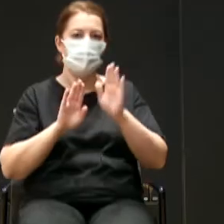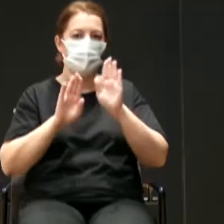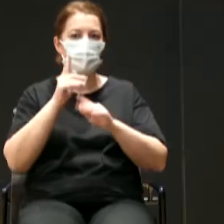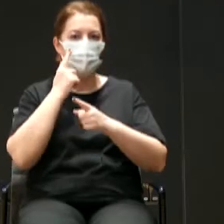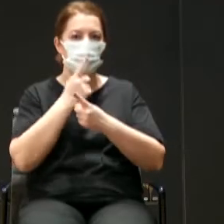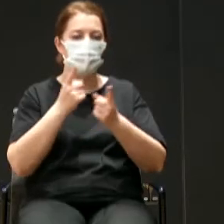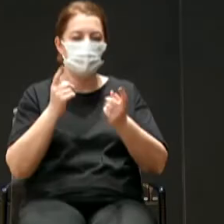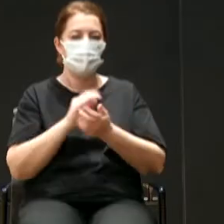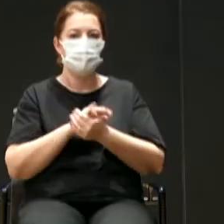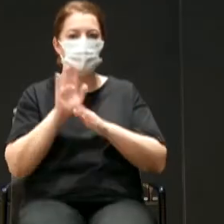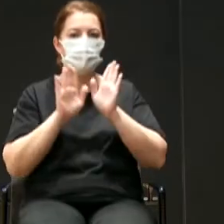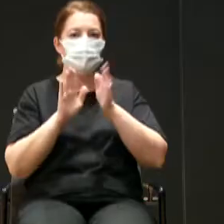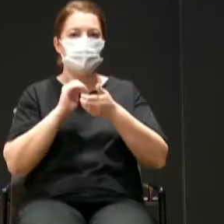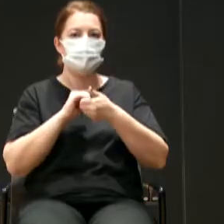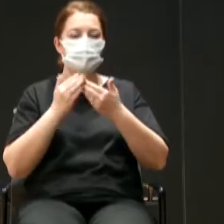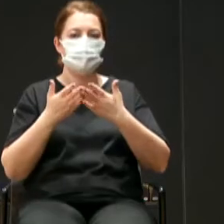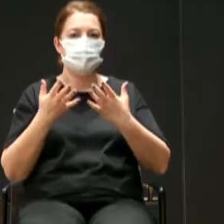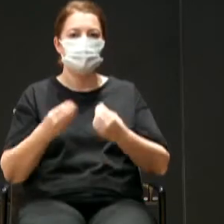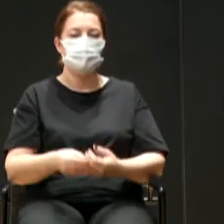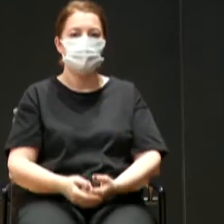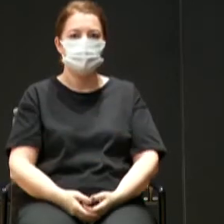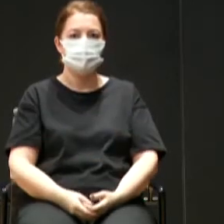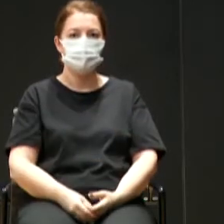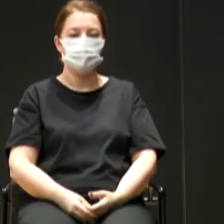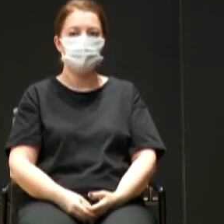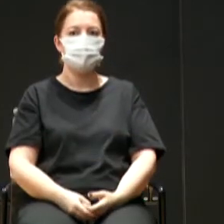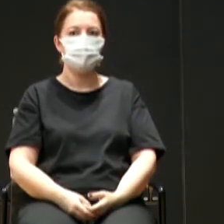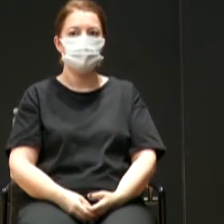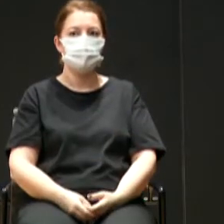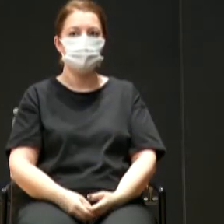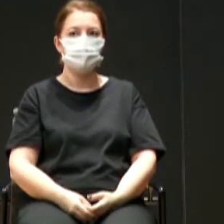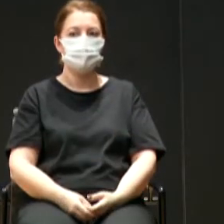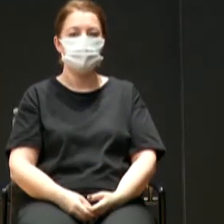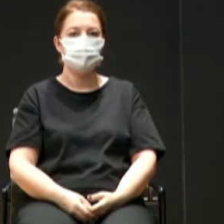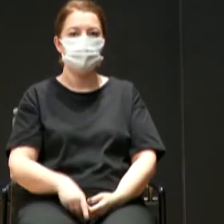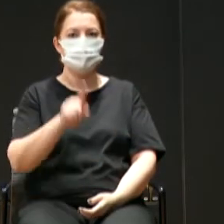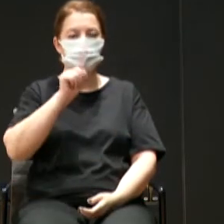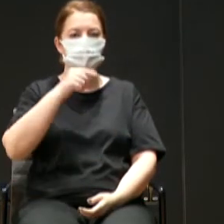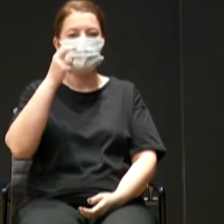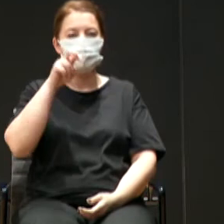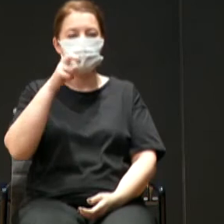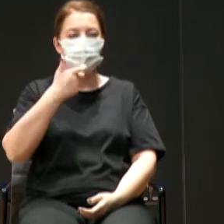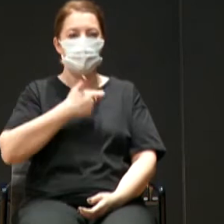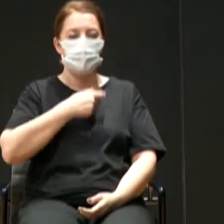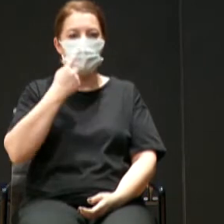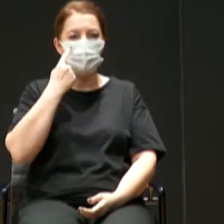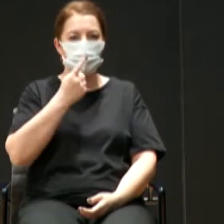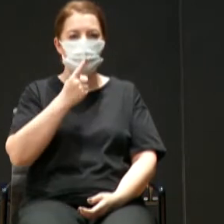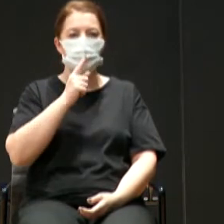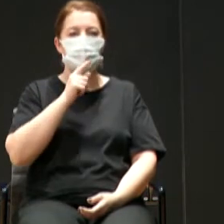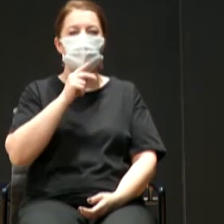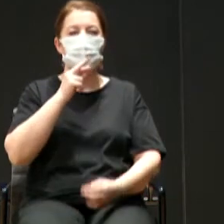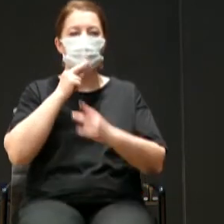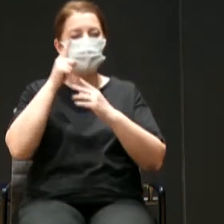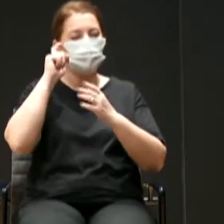edenler, etmeyenler oy birliğiyle kabul edilmiştir. Gündemimizin 8. maddesi sözlü